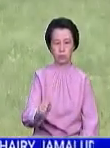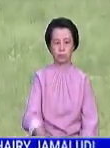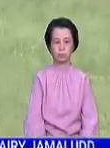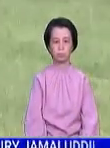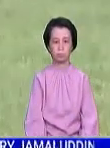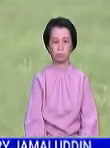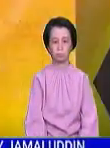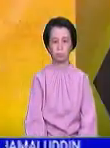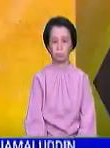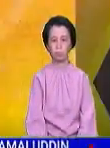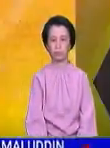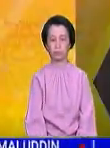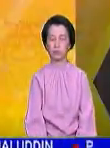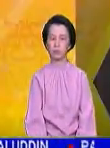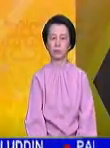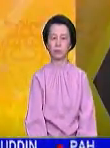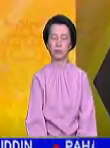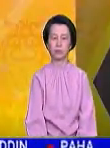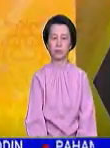Matisar.